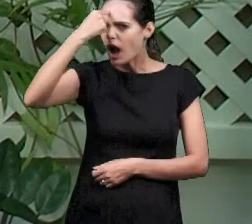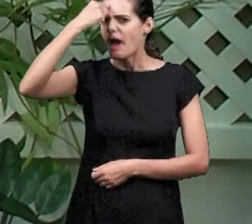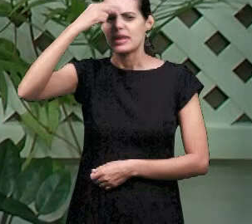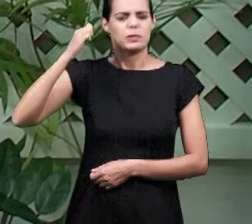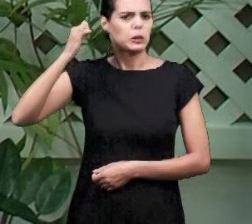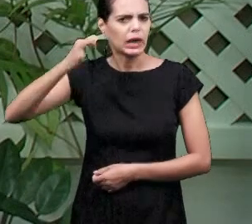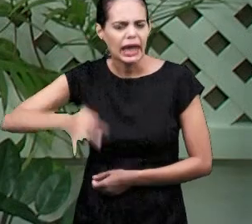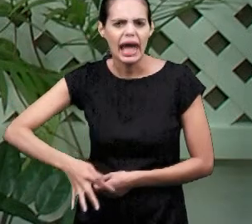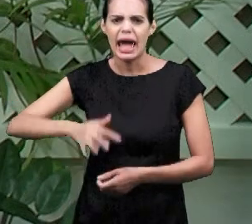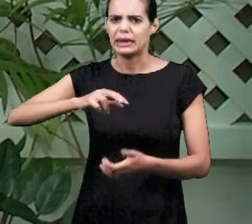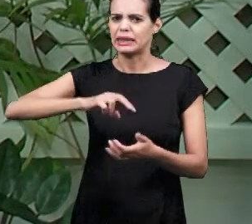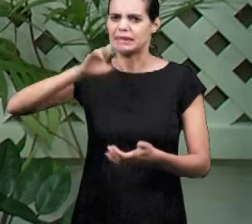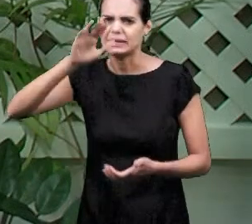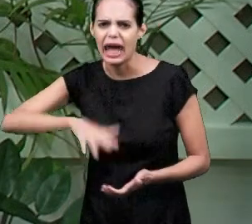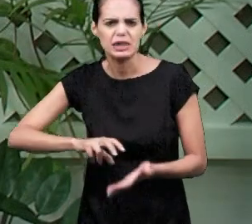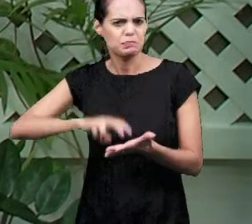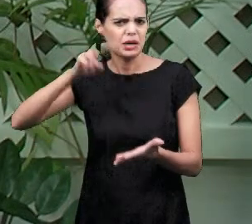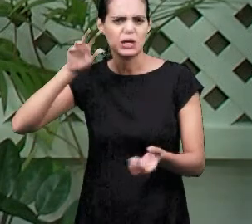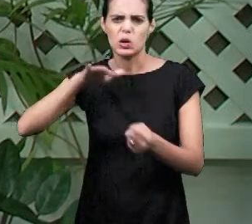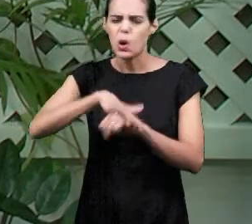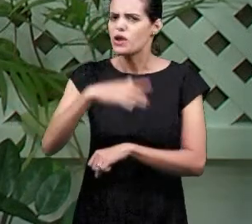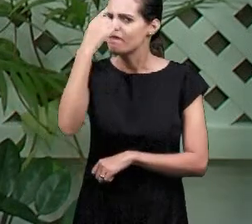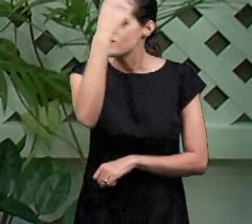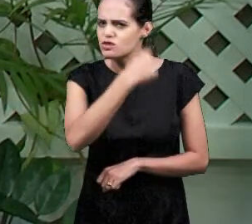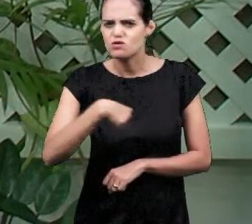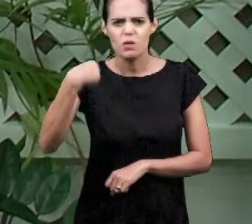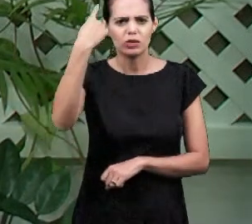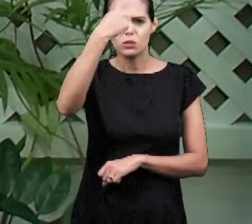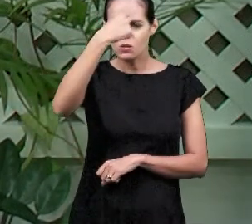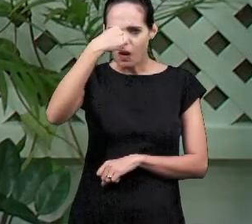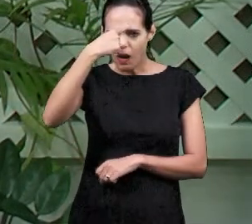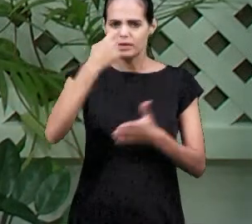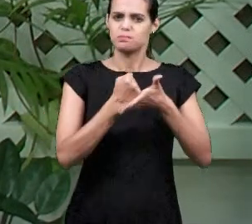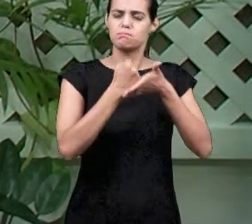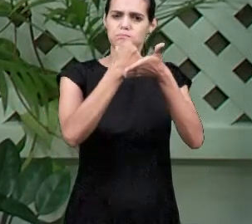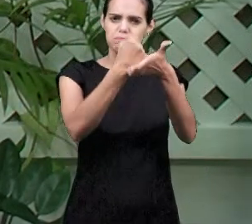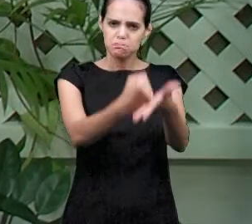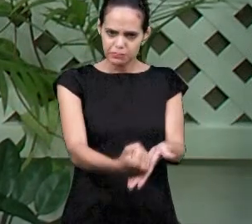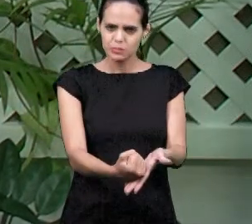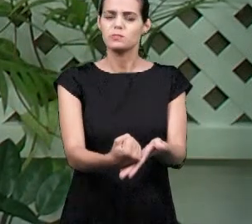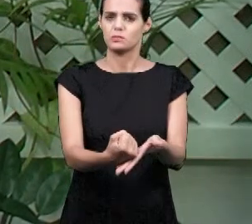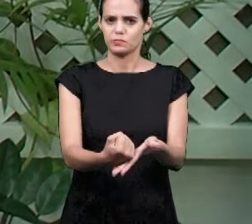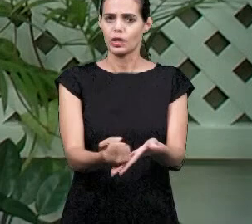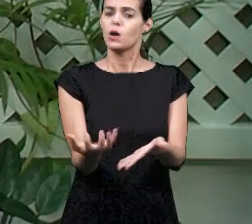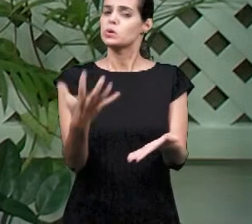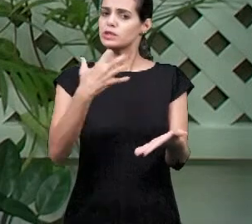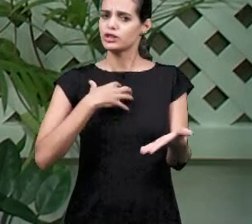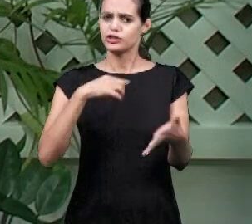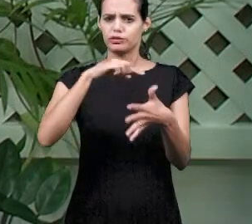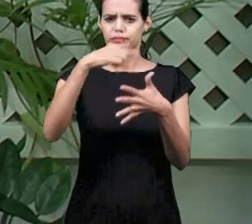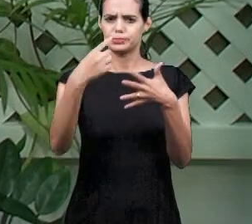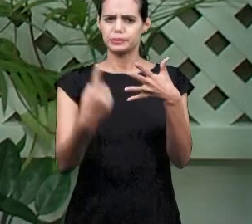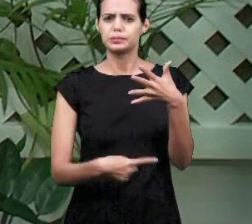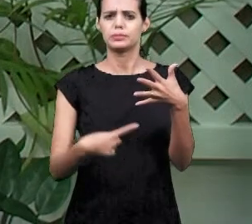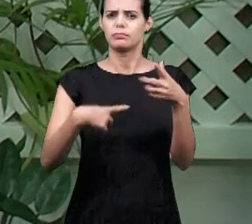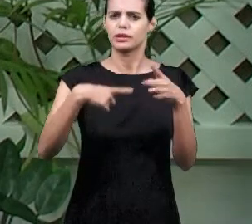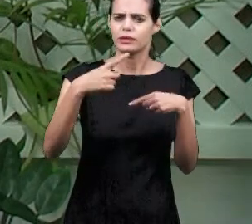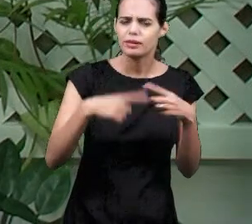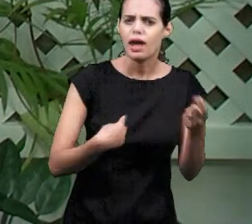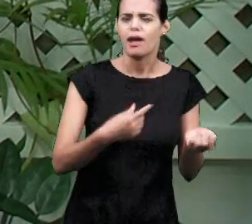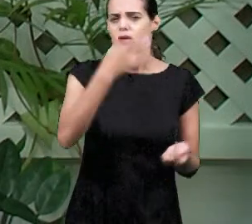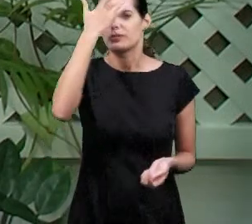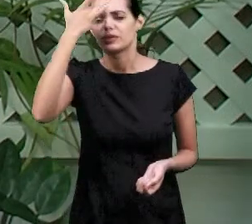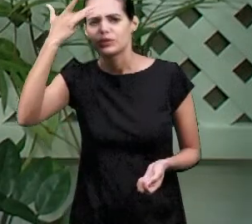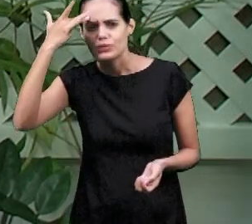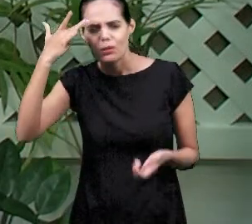de l'Église. Et ces signes, ils sont donnés afin que l'homme puisse avoir le temps de se